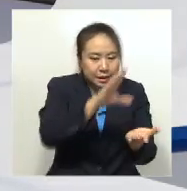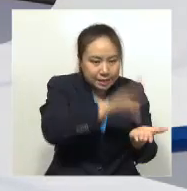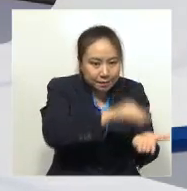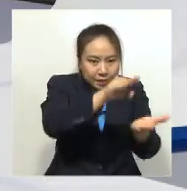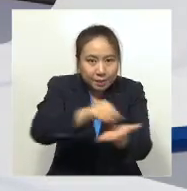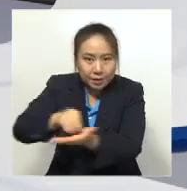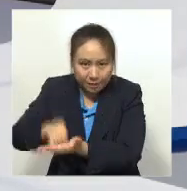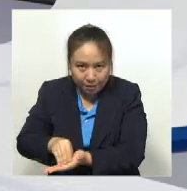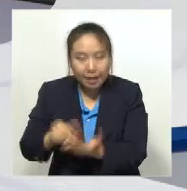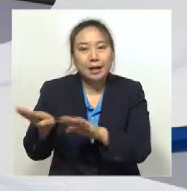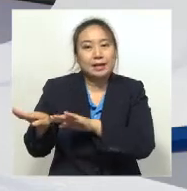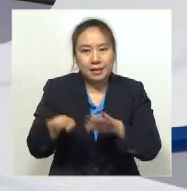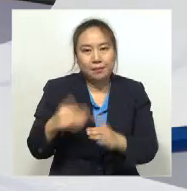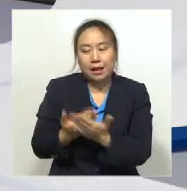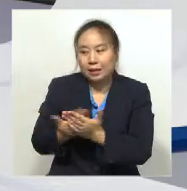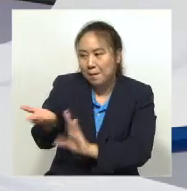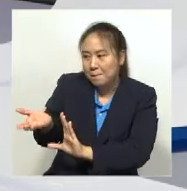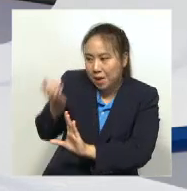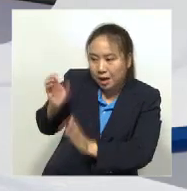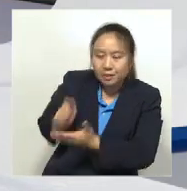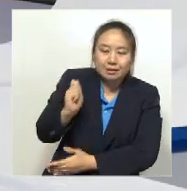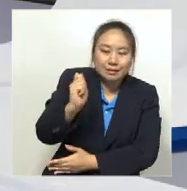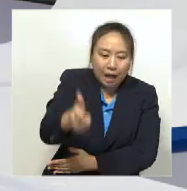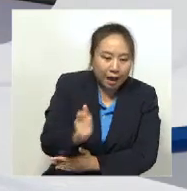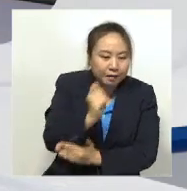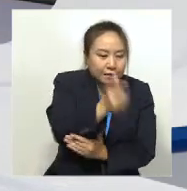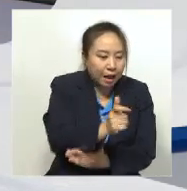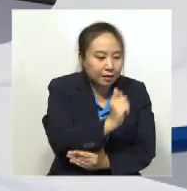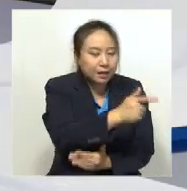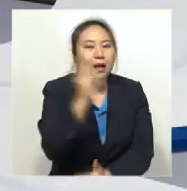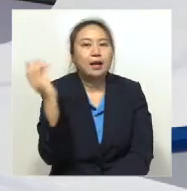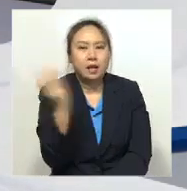รียมที่จะมีการเบิกจ่ายเรื่องของเงินเยียวยาช่วยเหลือเพื่อที่จะทำให้รวดเร็วมากยิ่งขึ้น